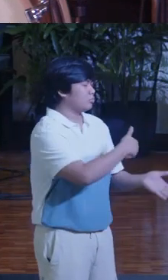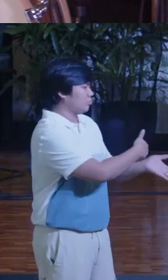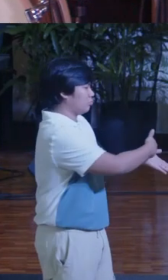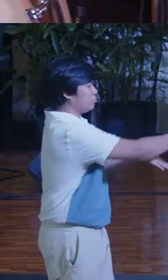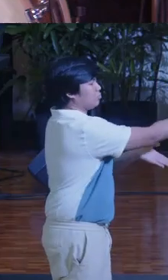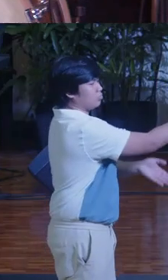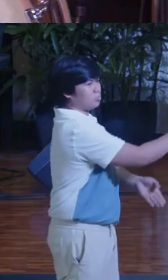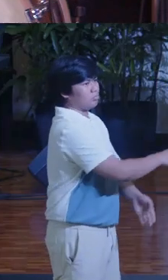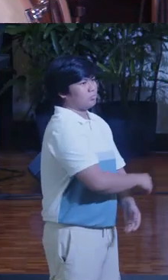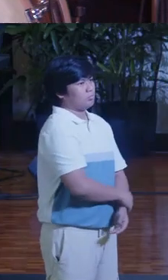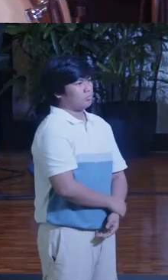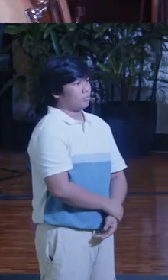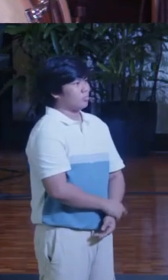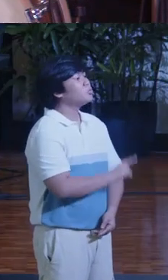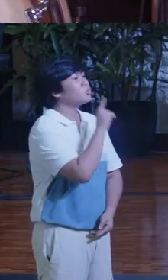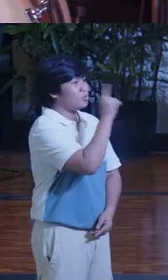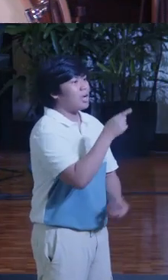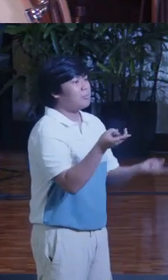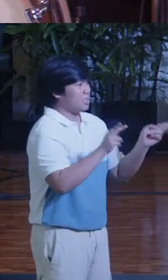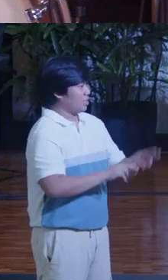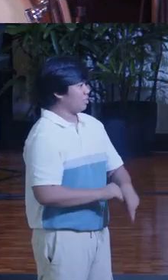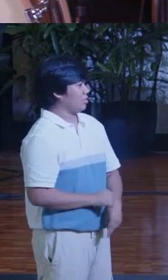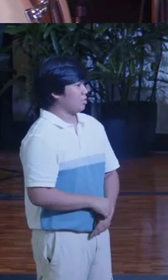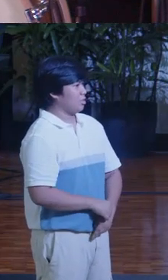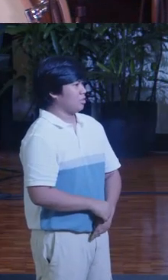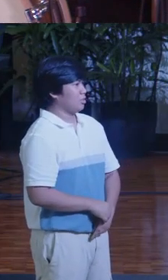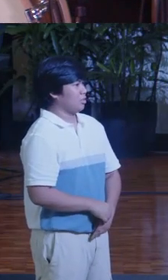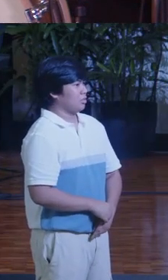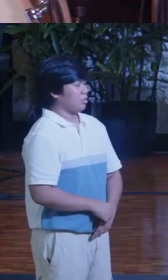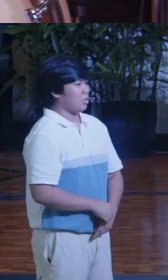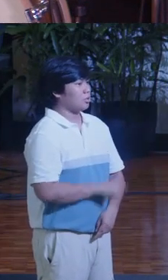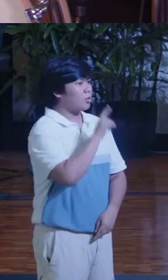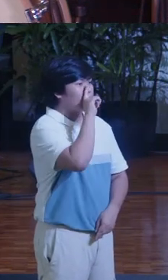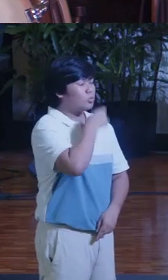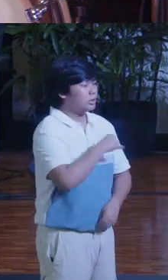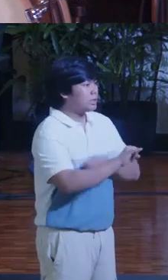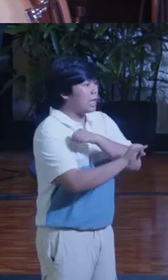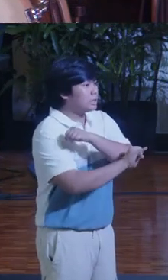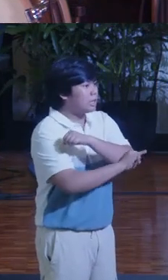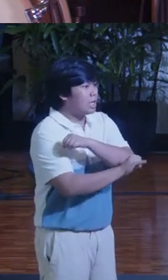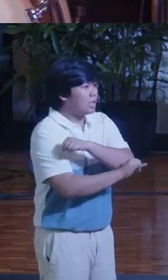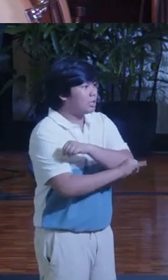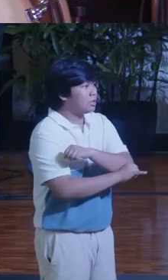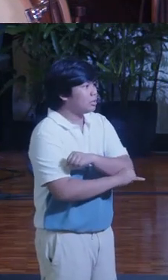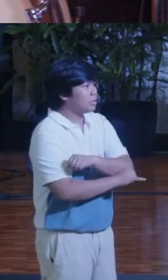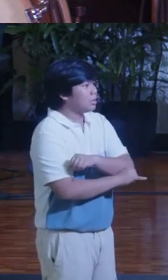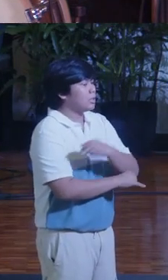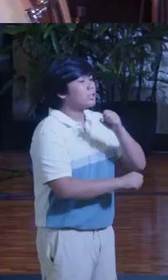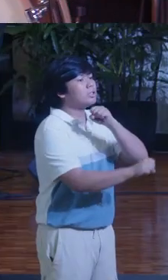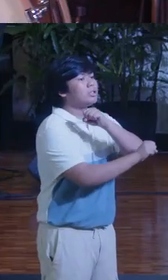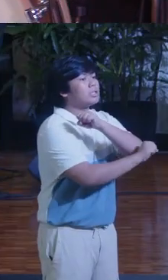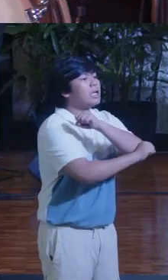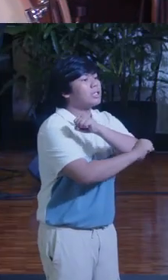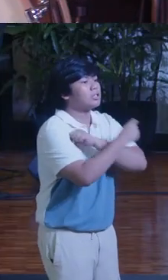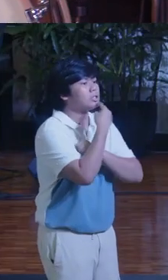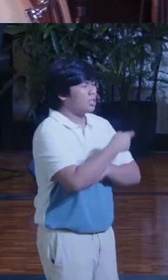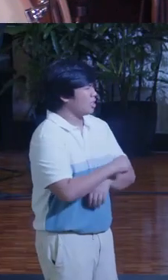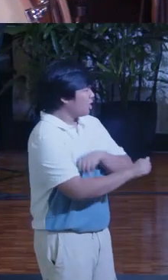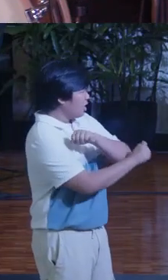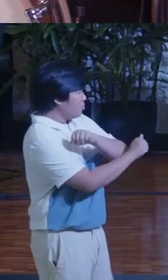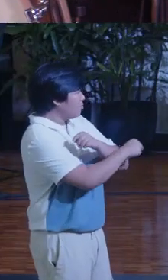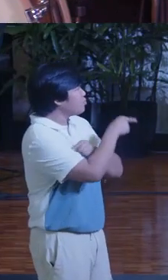29, verse 30, what does the scripture say? Cast out the slave woman and her